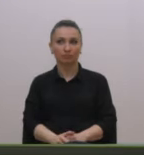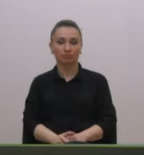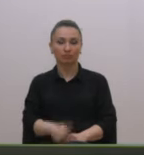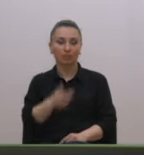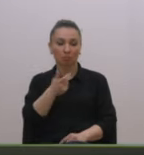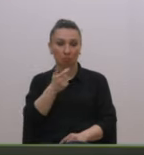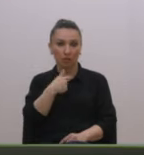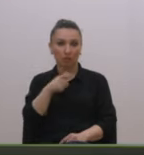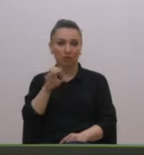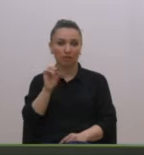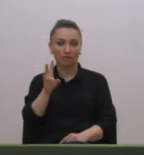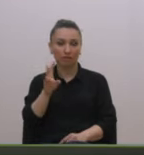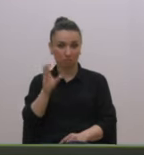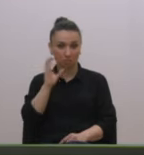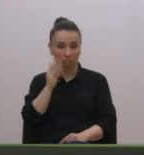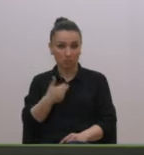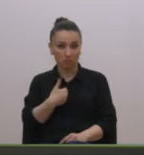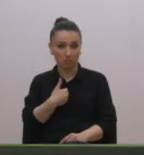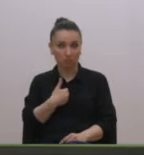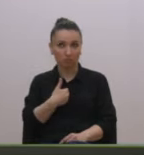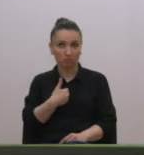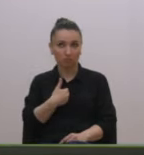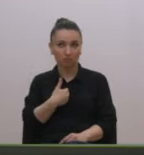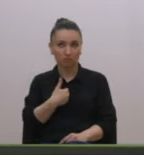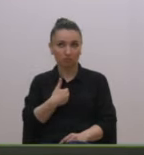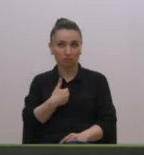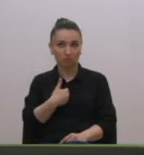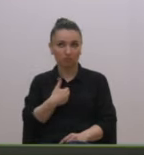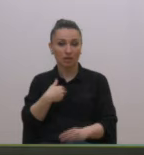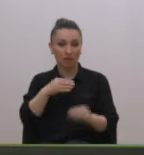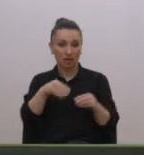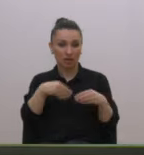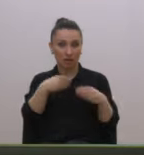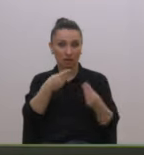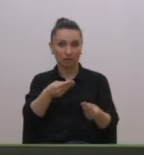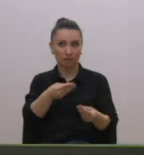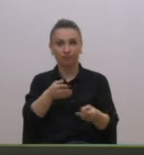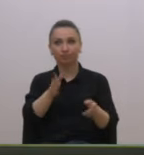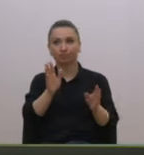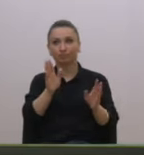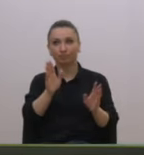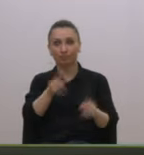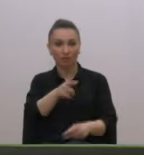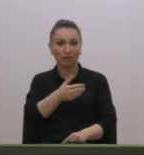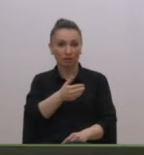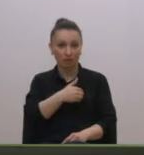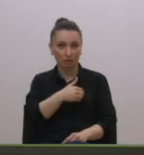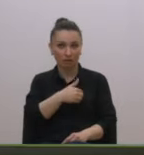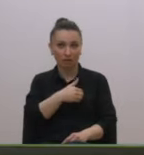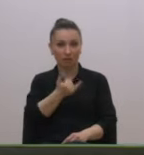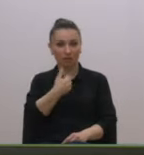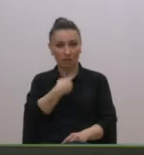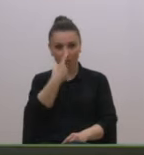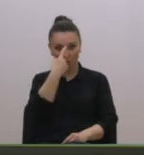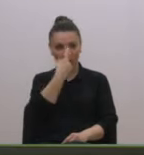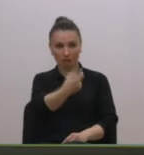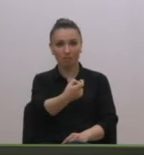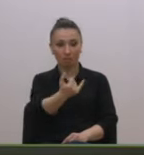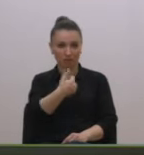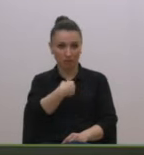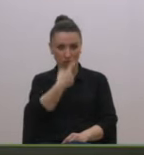ბატონო ლევან, მისვეთ აქეთ. გაძლევთ, კარგი. ახალ ეგინათ, გაძლევთ გაფრთხილებას.